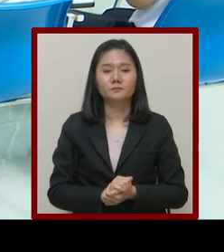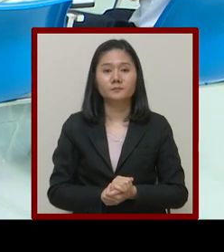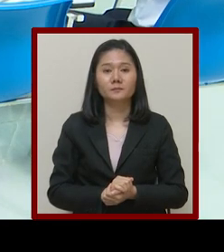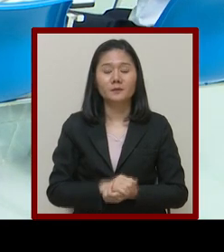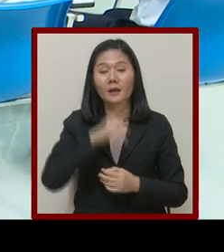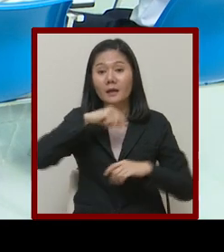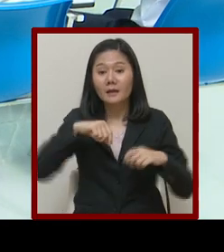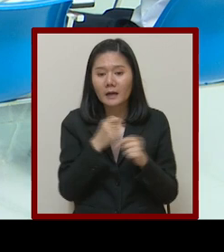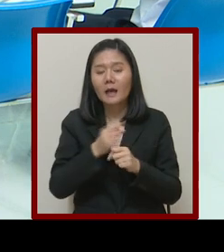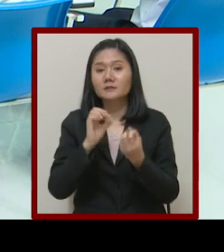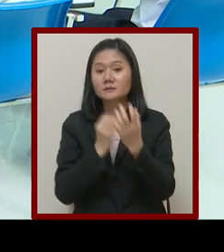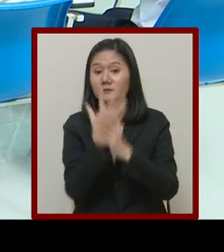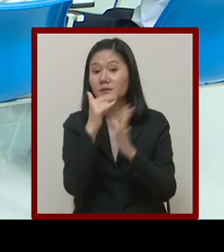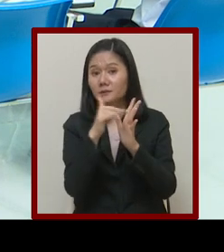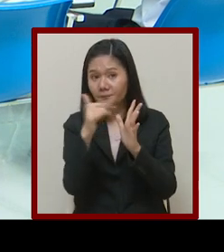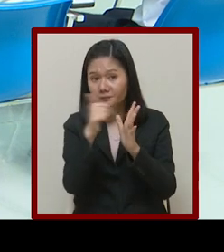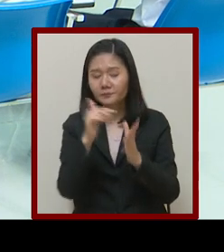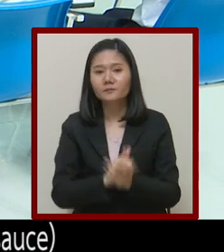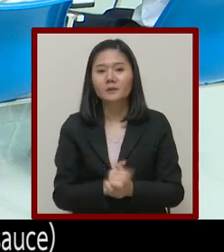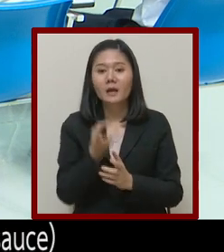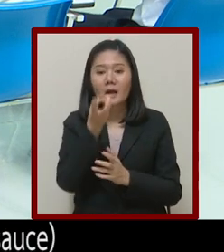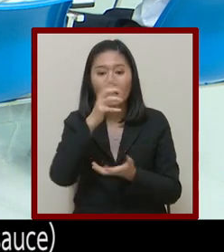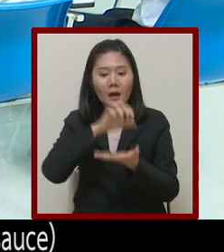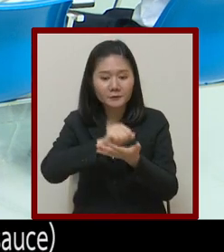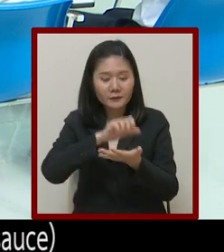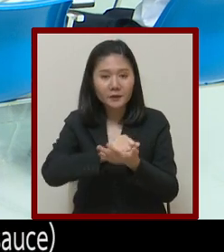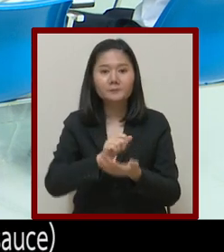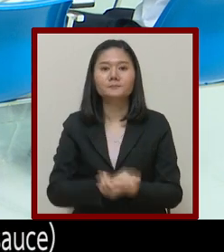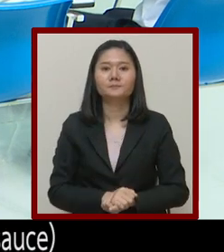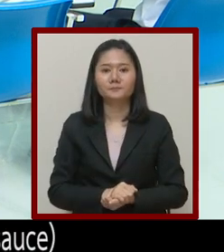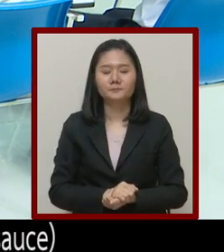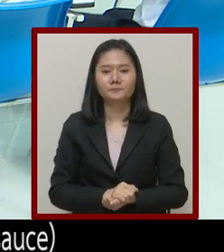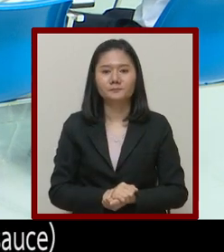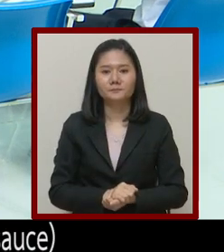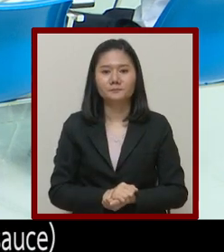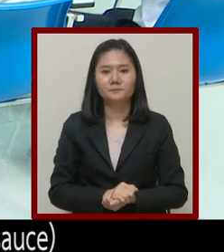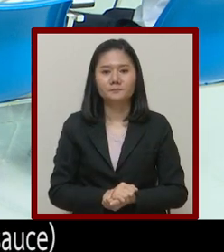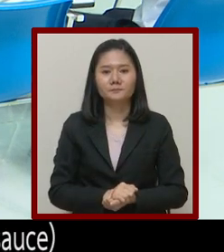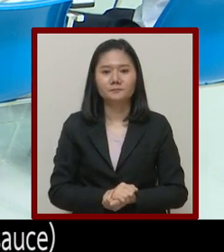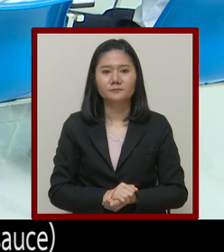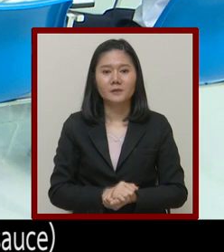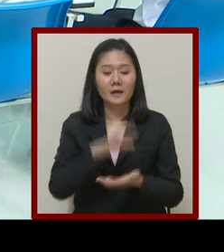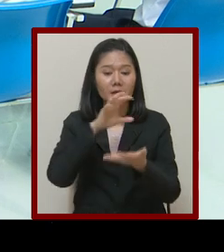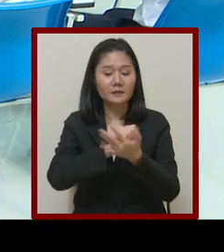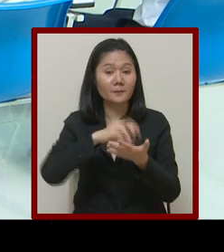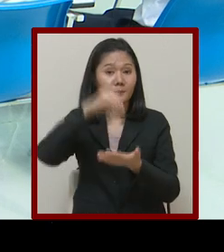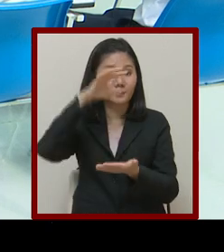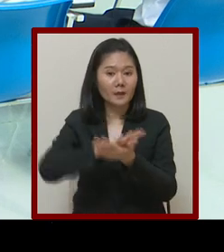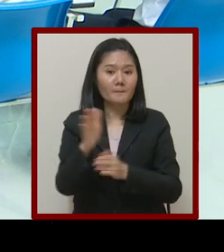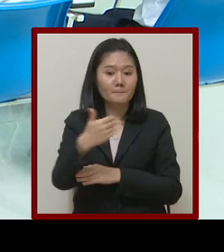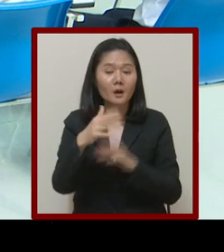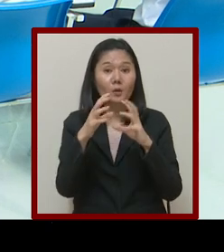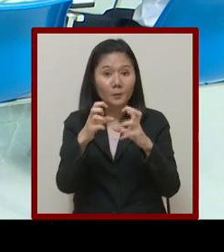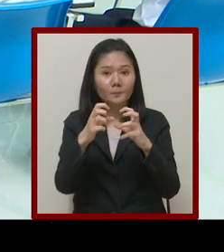ไก่จี๊ดสมุนไพรค่ะข้าวยำสมุนไพรน้ำพริกกะปิค่ะยำตะไคร้ปลากร